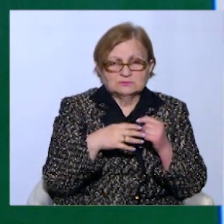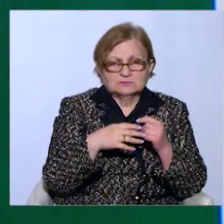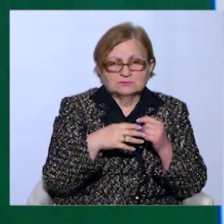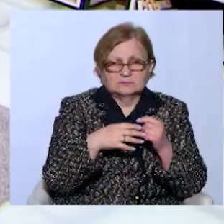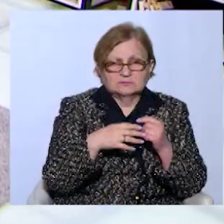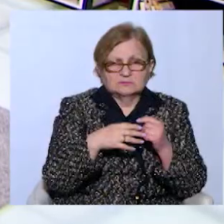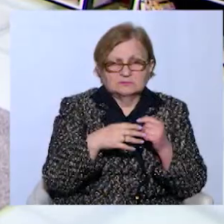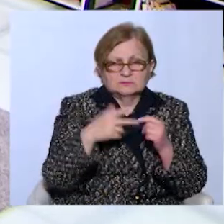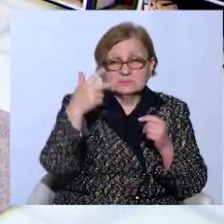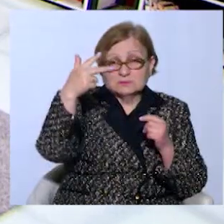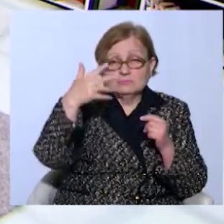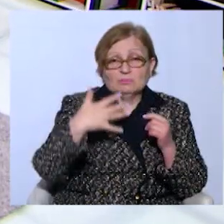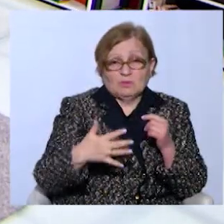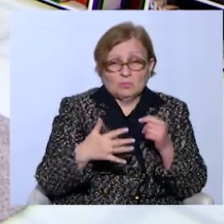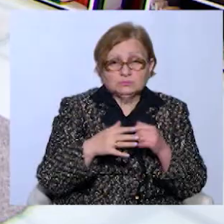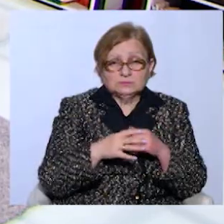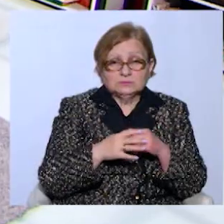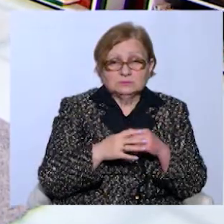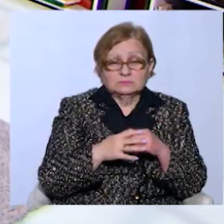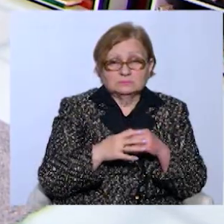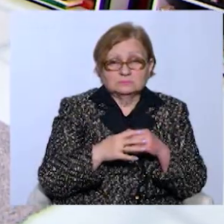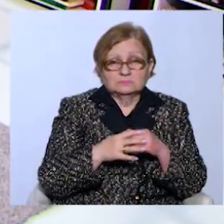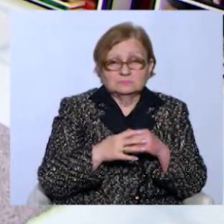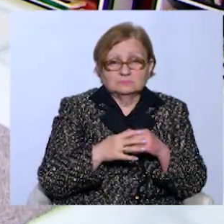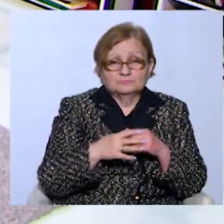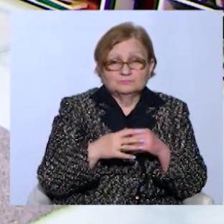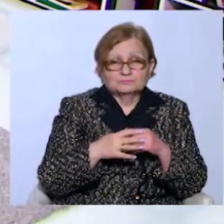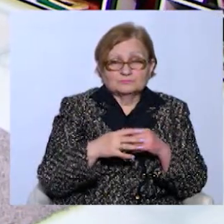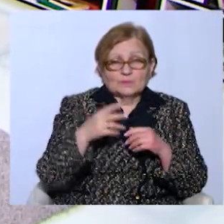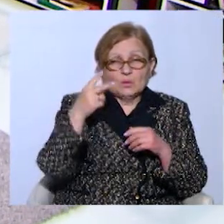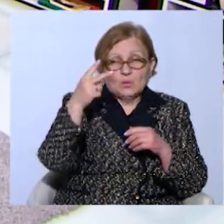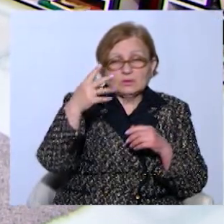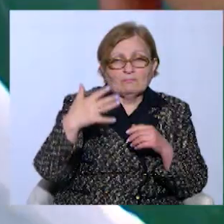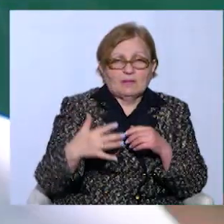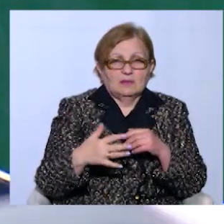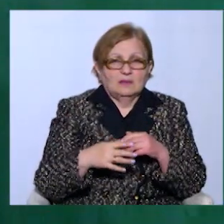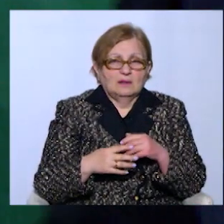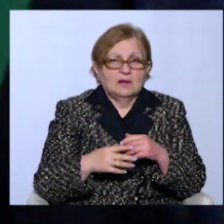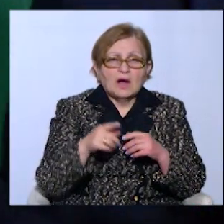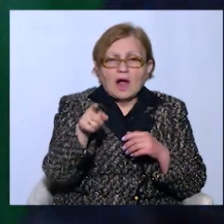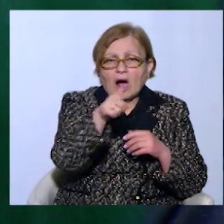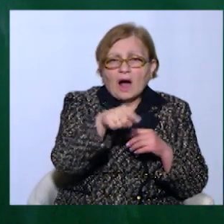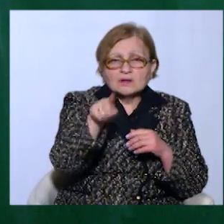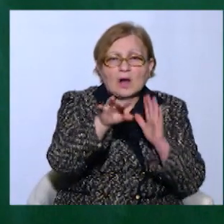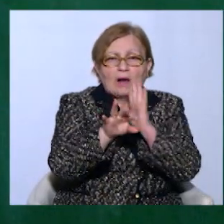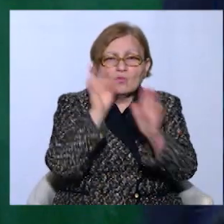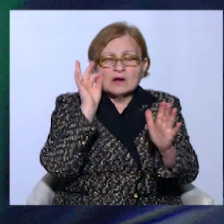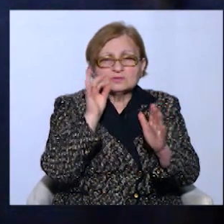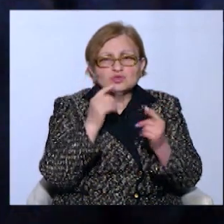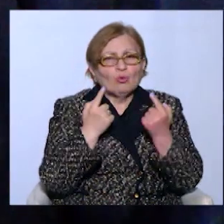არის 3/5 და 5 წილადია 2/5. აქედან ამოვარჩიეთ უდიდესიო.